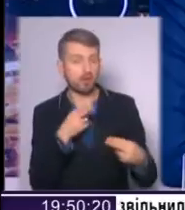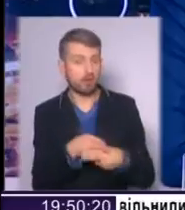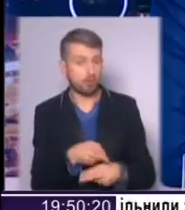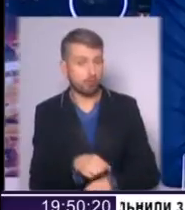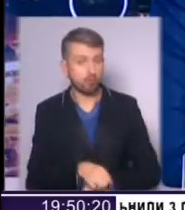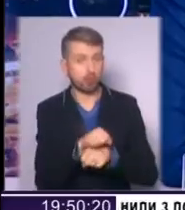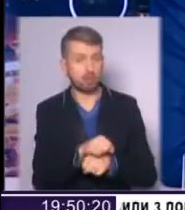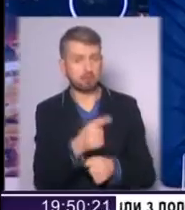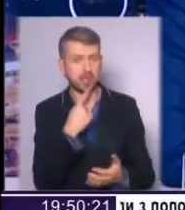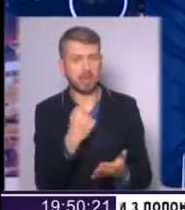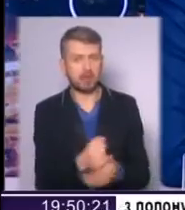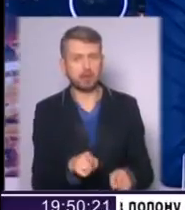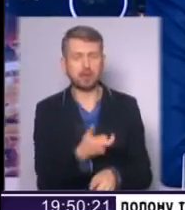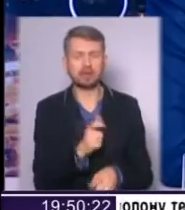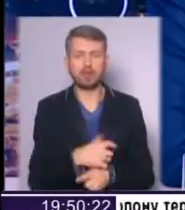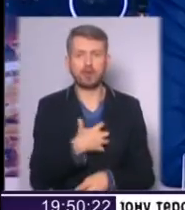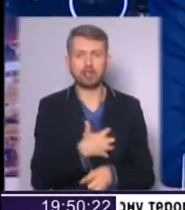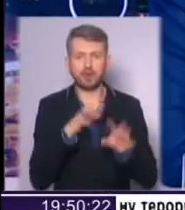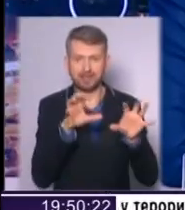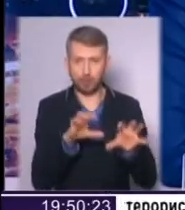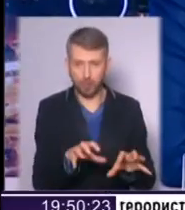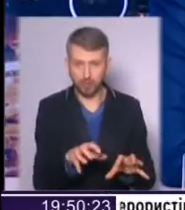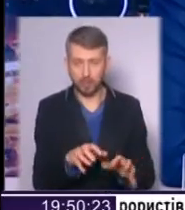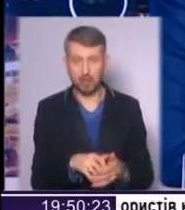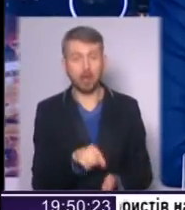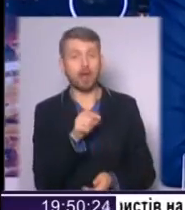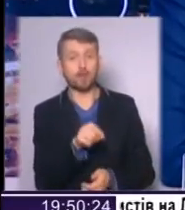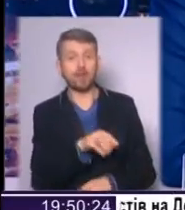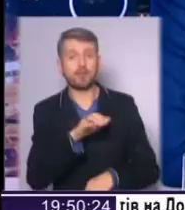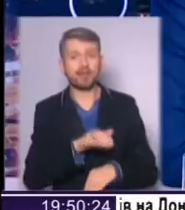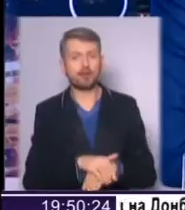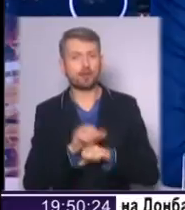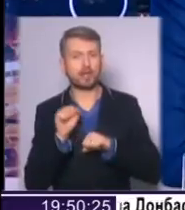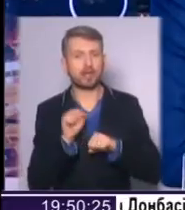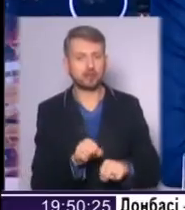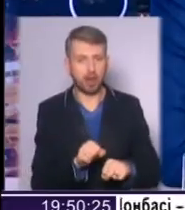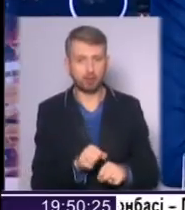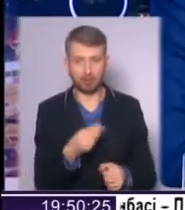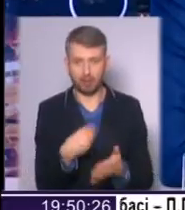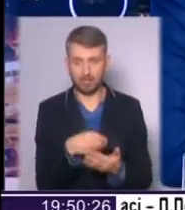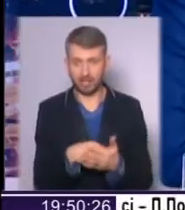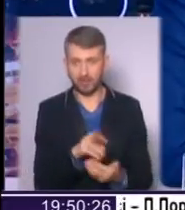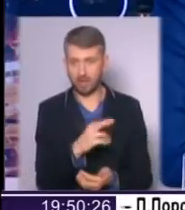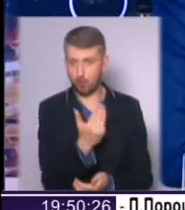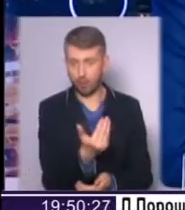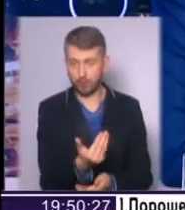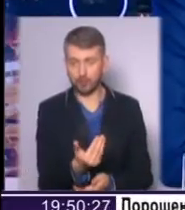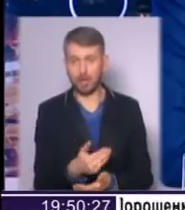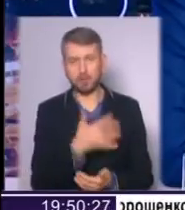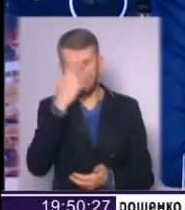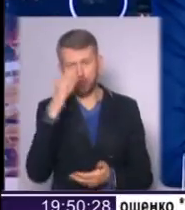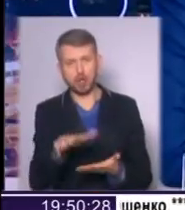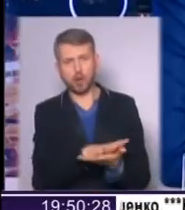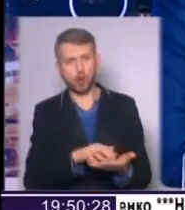таких надважливих України законодавчих актів, вони фактично захищають активи Януковича. Ну, фактично, мріючи розвалити